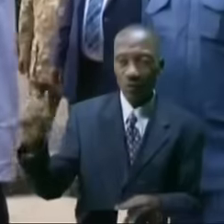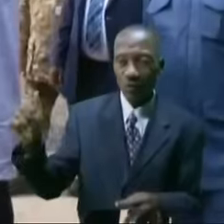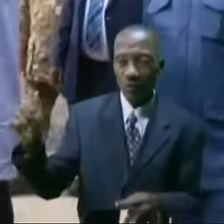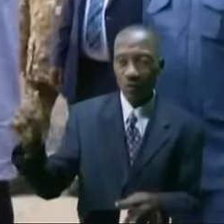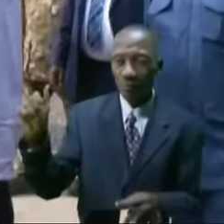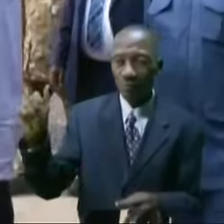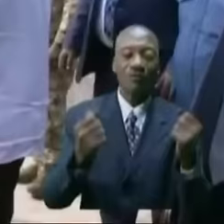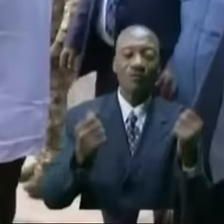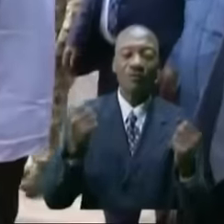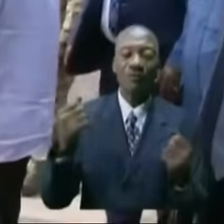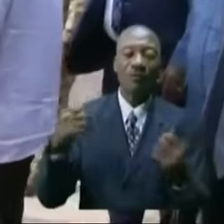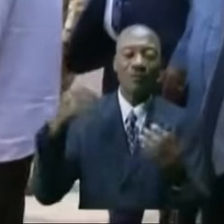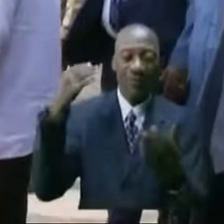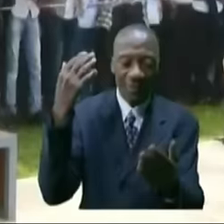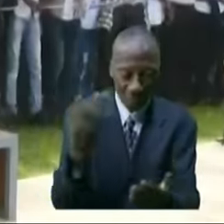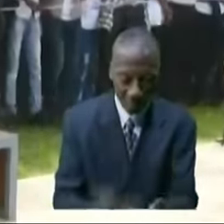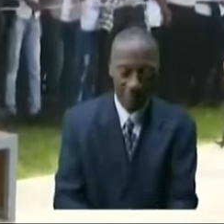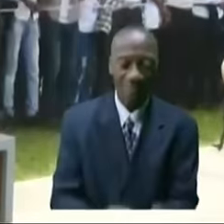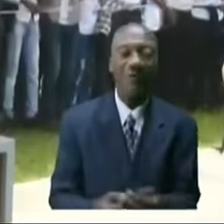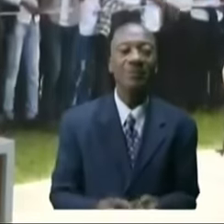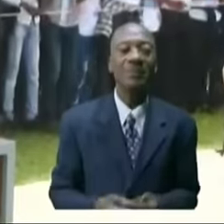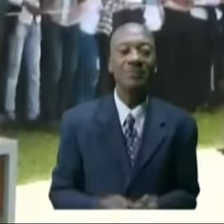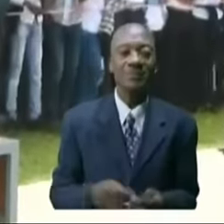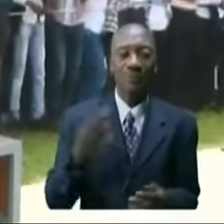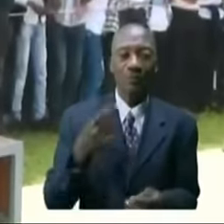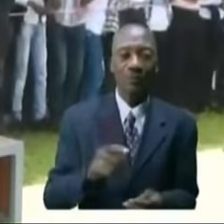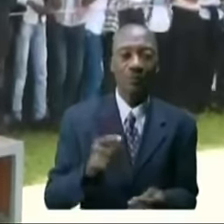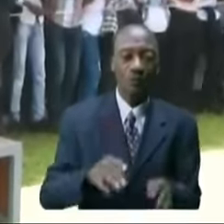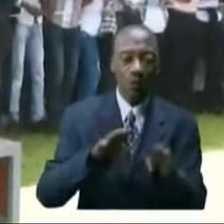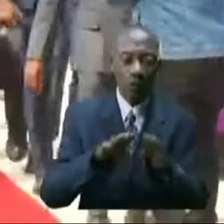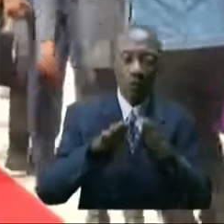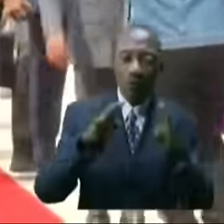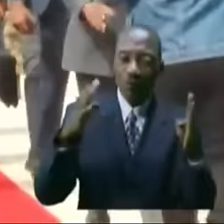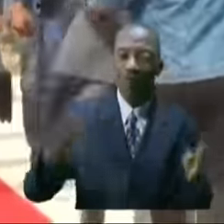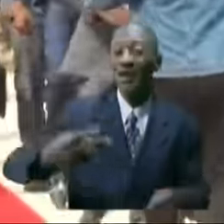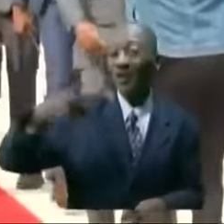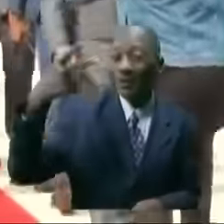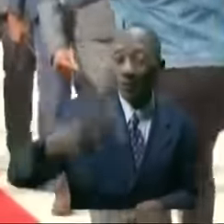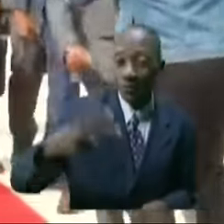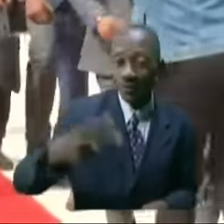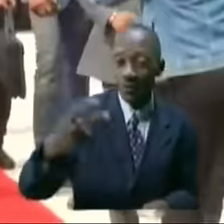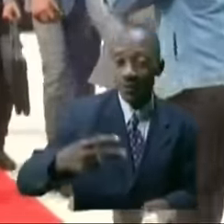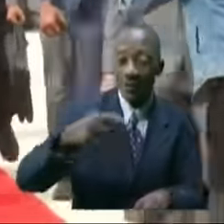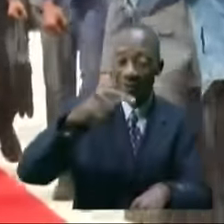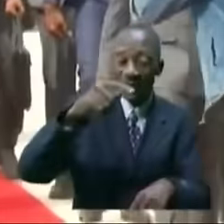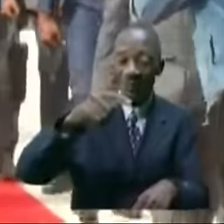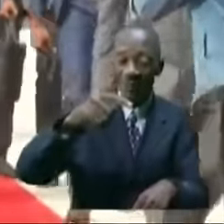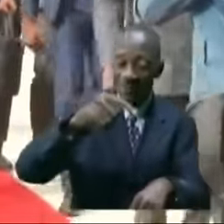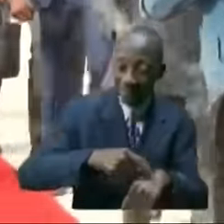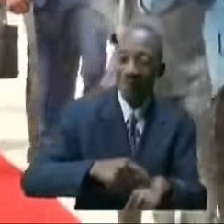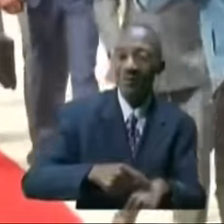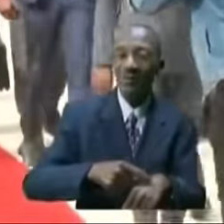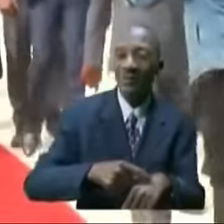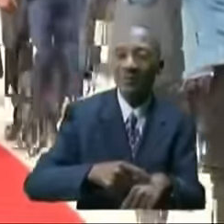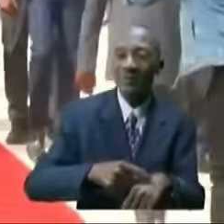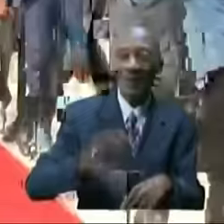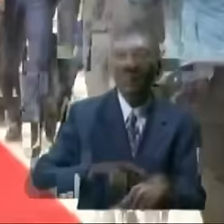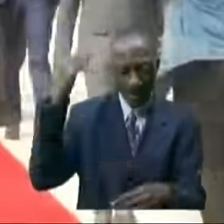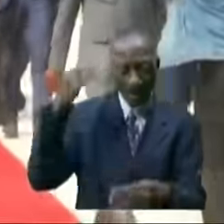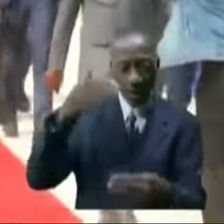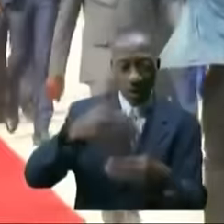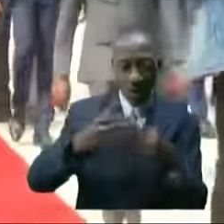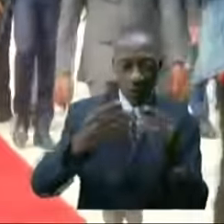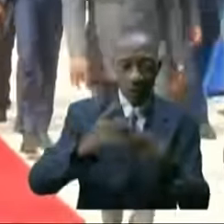déplacement amateur pour inaugurer la deuxième phase des travaux de rénovation et construction des infrastructures